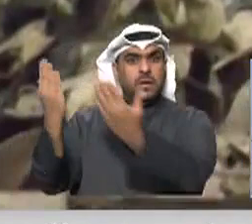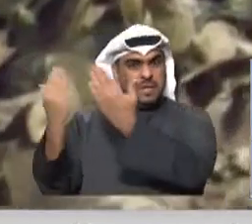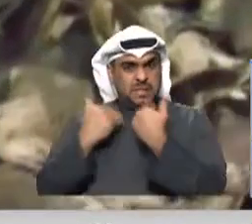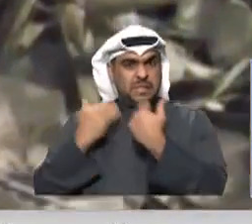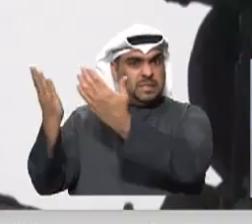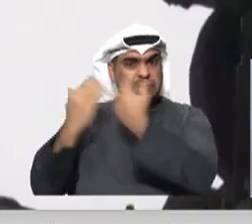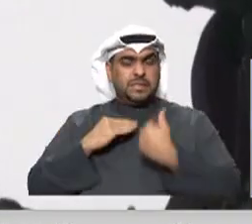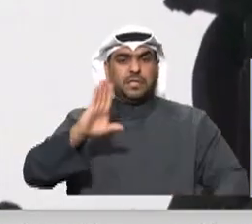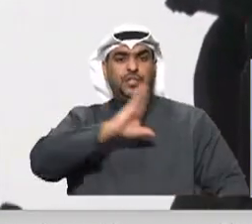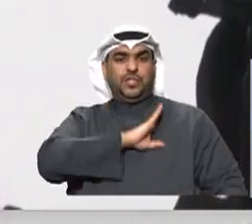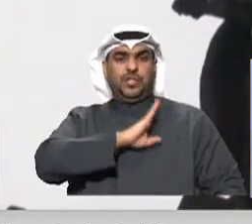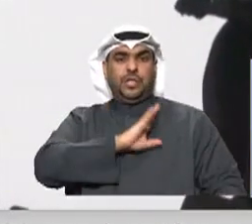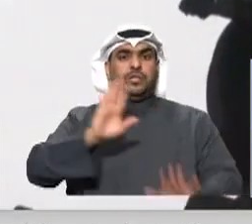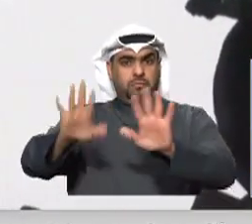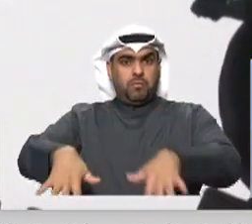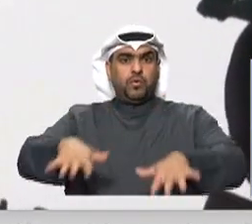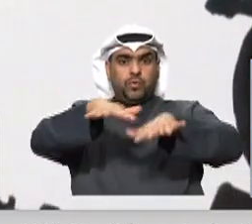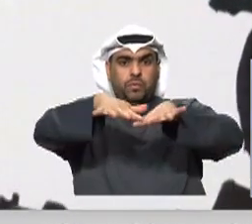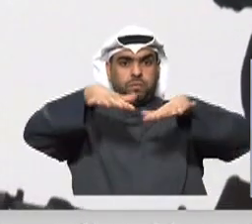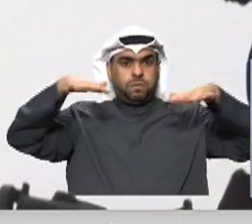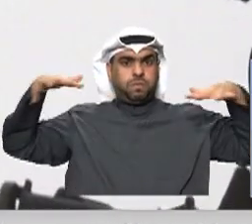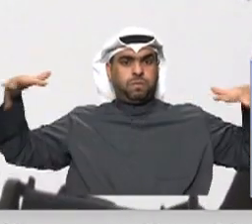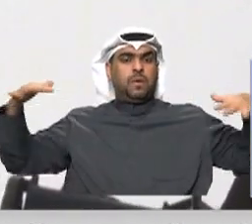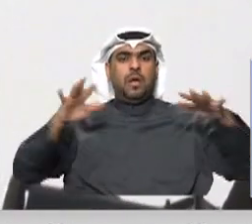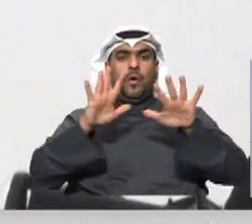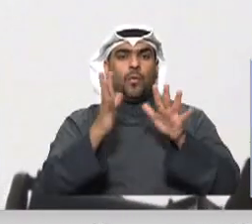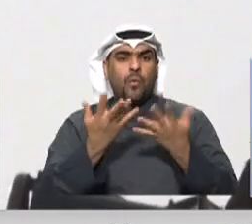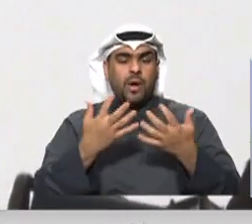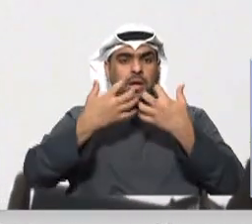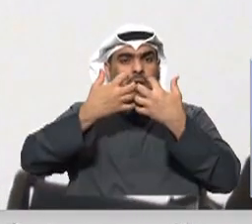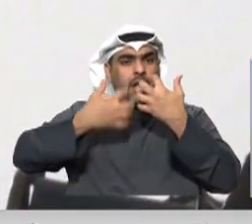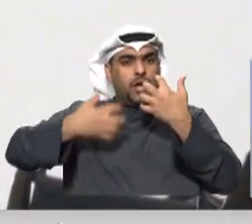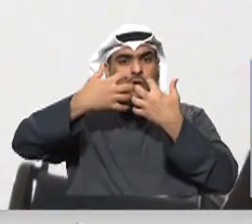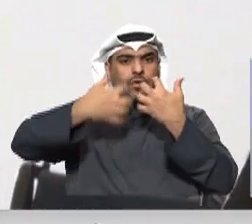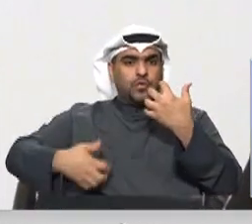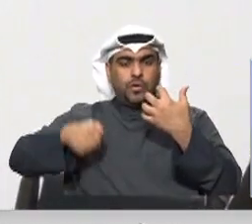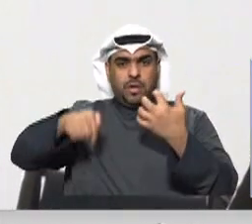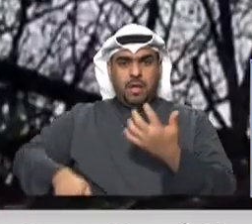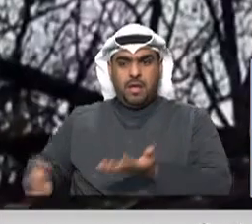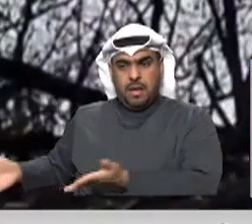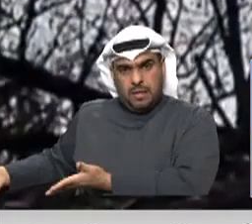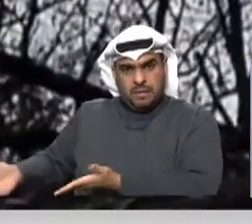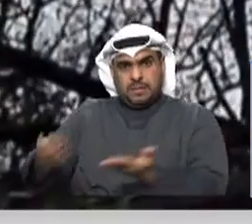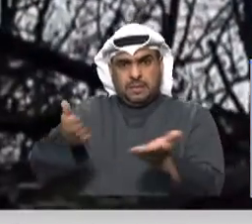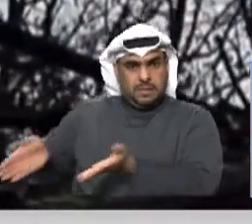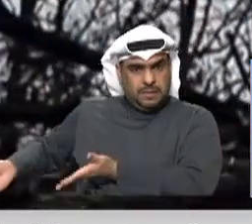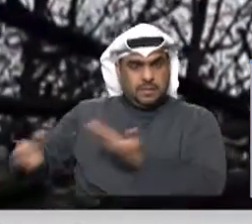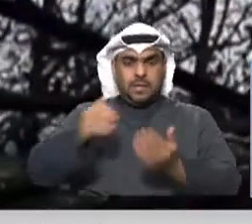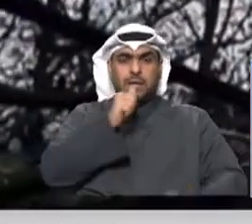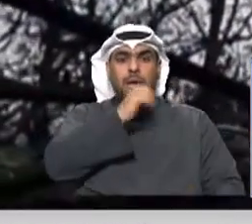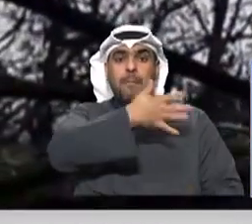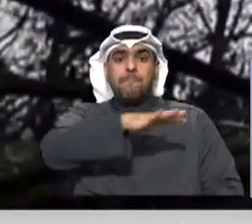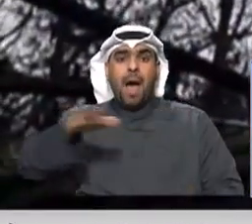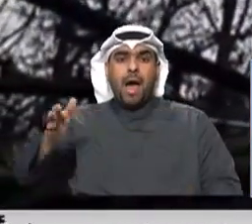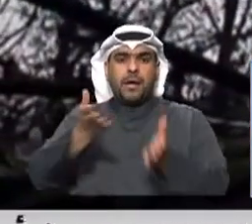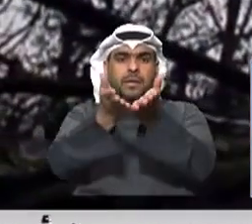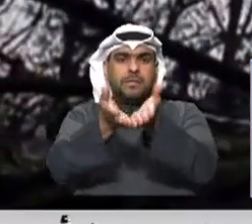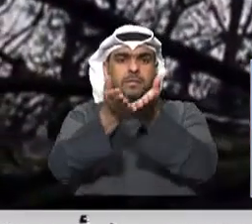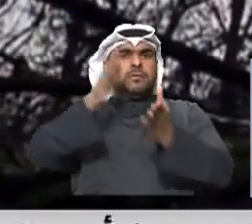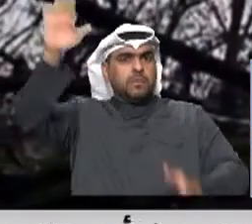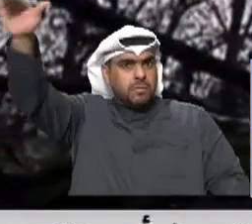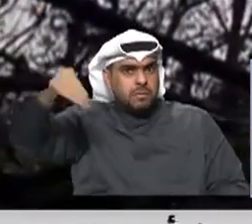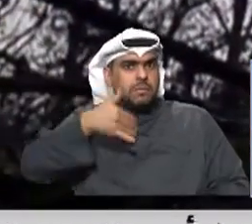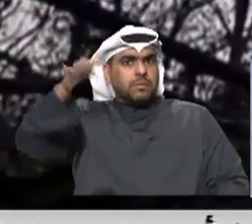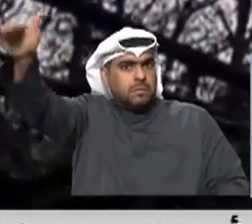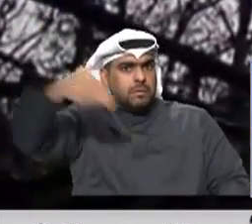قرب مقاطعه خرسون وترسل المزيد من التعزيزات عبر شبه جزيره القرم اما السلطات الموليه لروسيا في